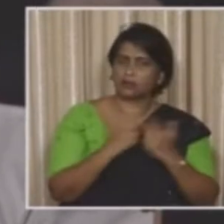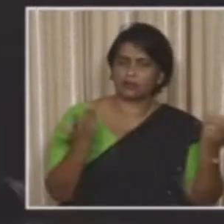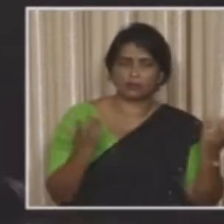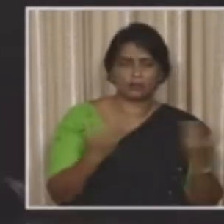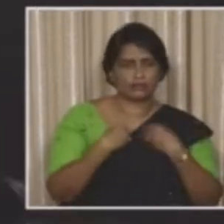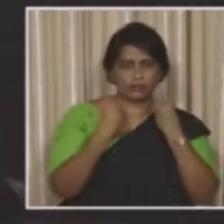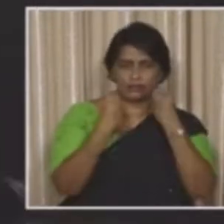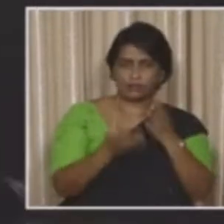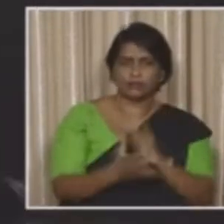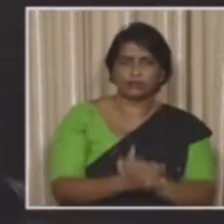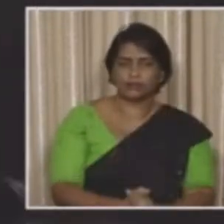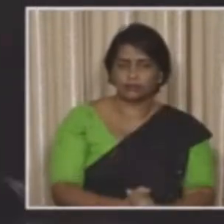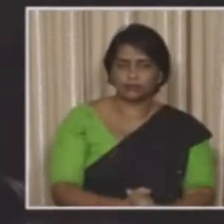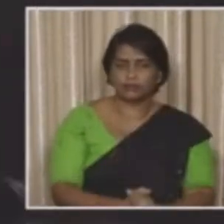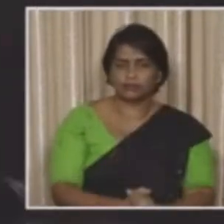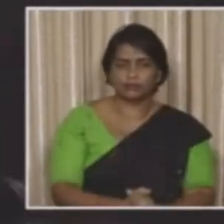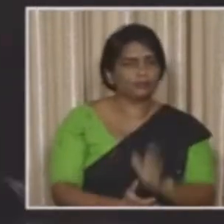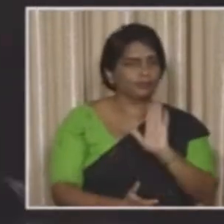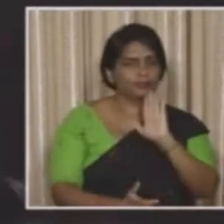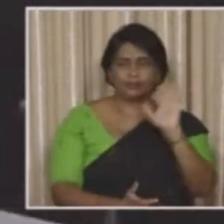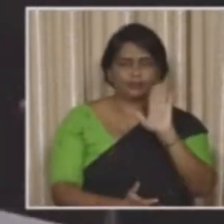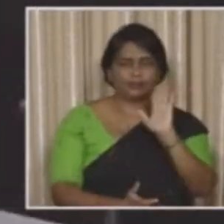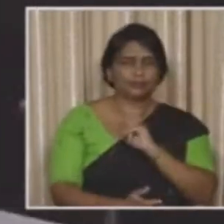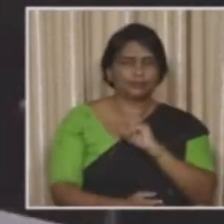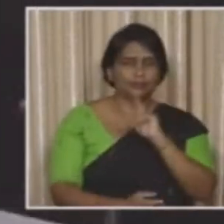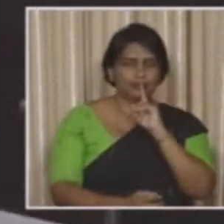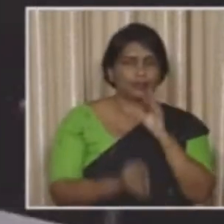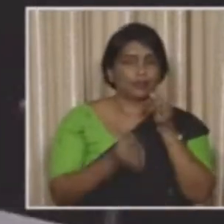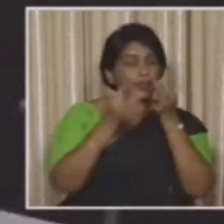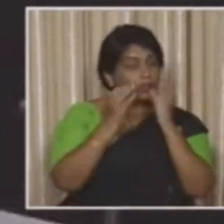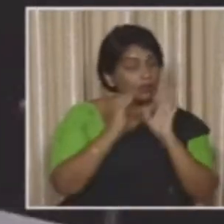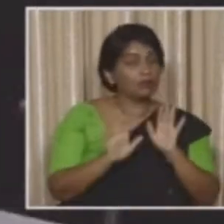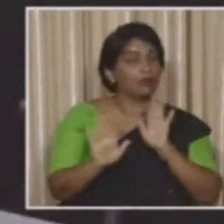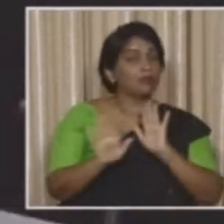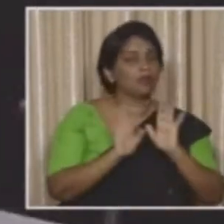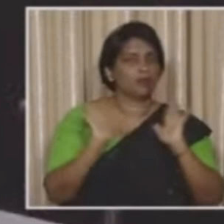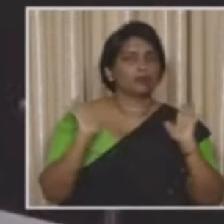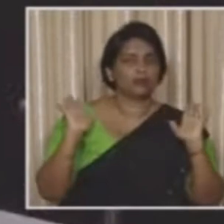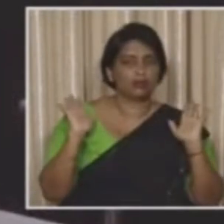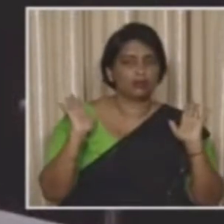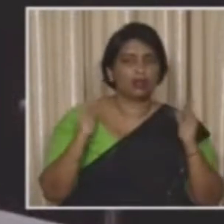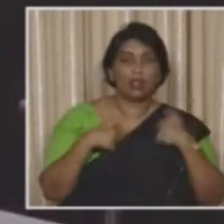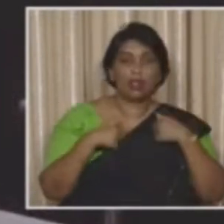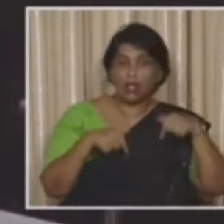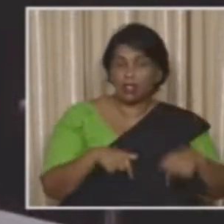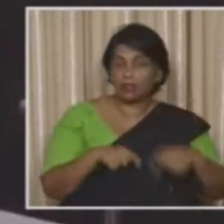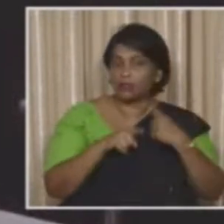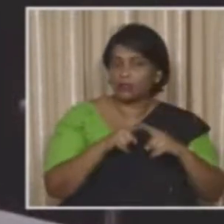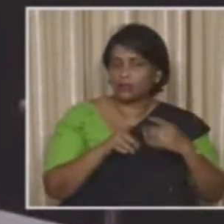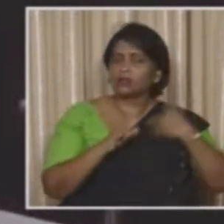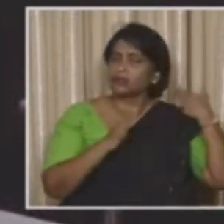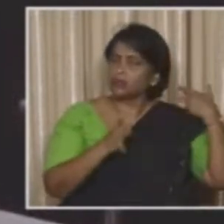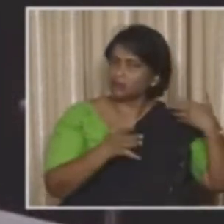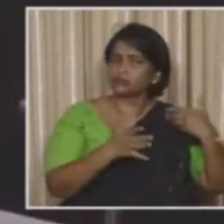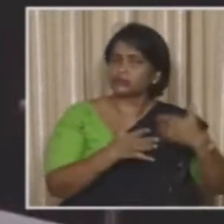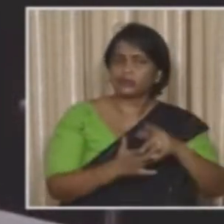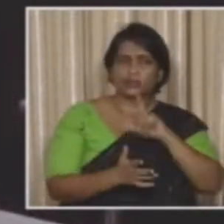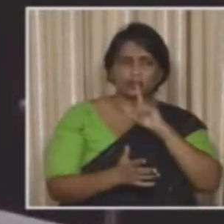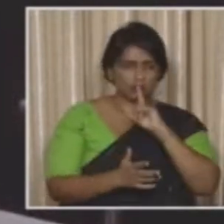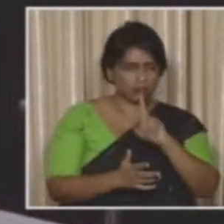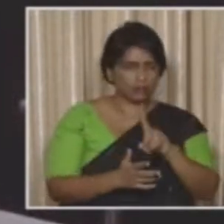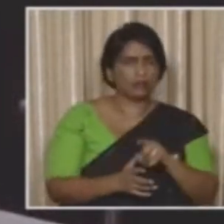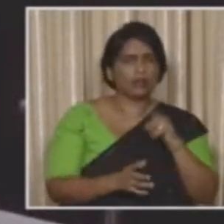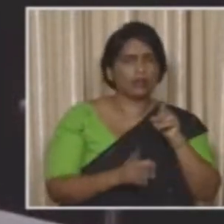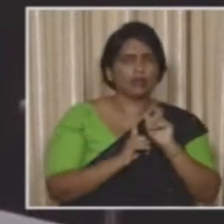හොඳයි. කියන්නේ මම කියන්නේ අපි මොකක් හරි විධිමත් විදියට සභාව මේවන්න. මම අදගෙන විතරක් නෙවෙයි කියන්නේ මම මේ දිගටම කියන්නේ.